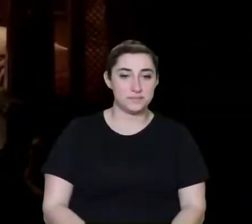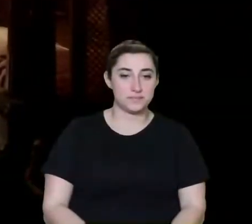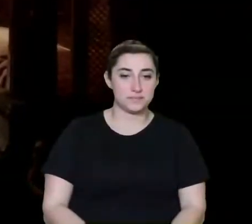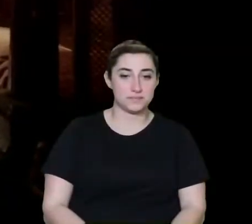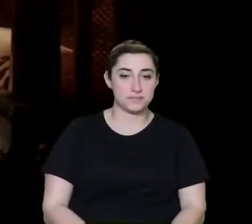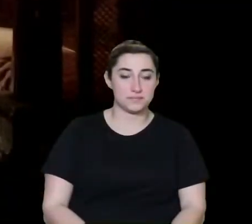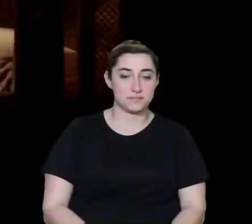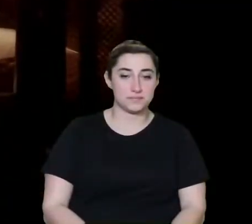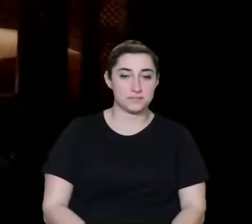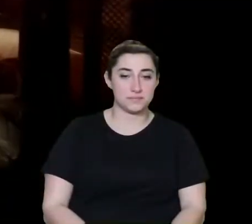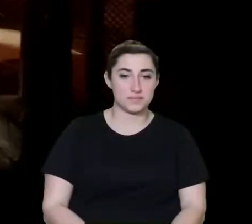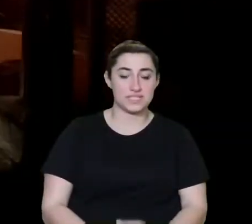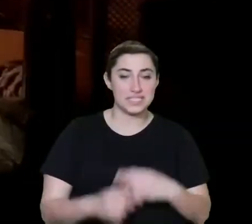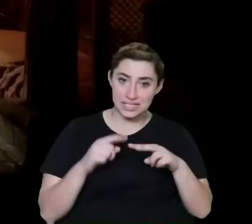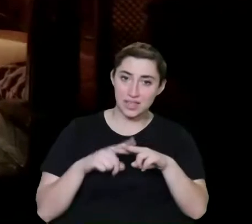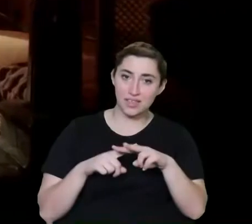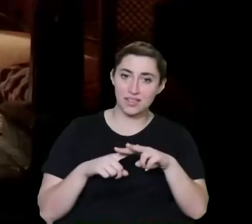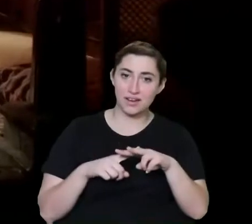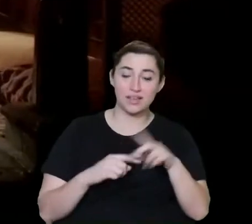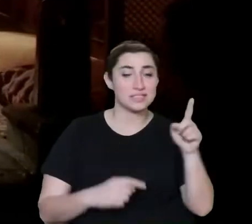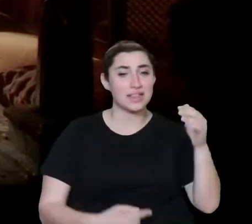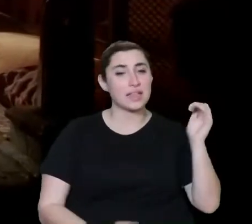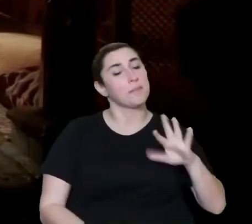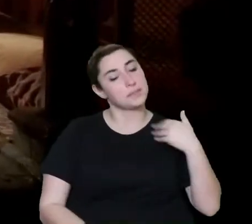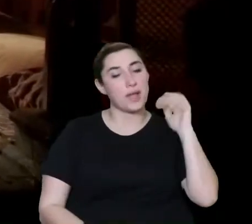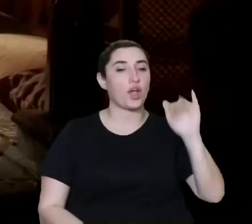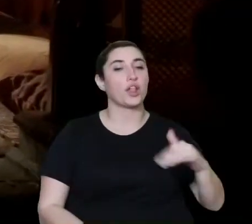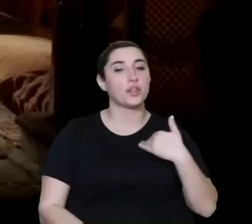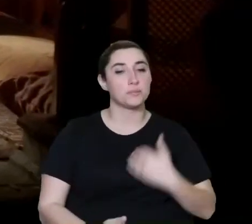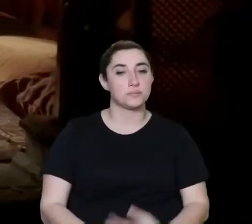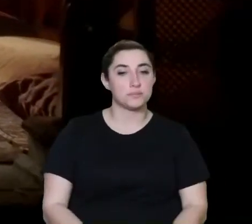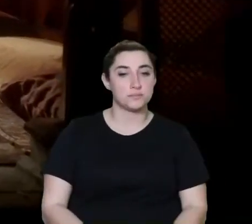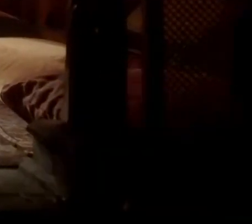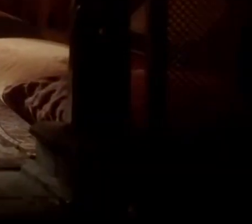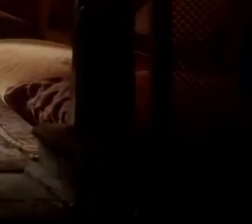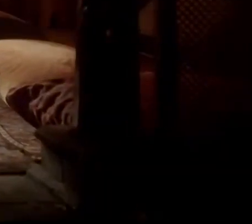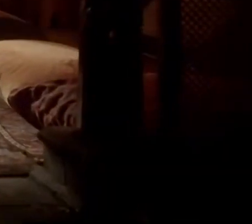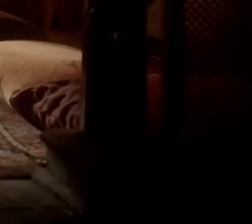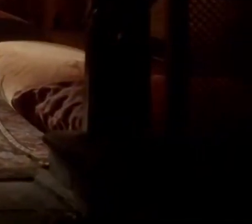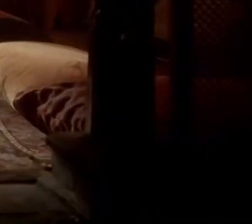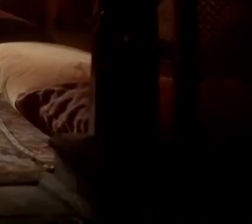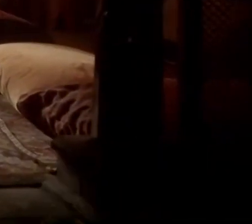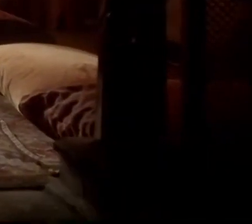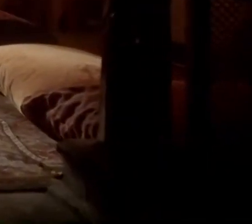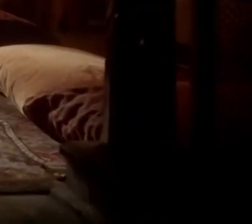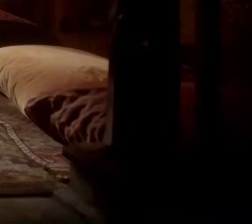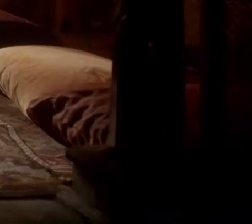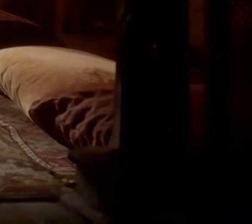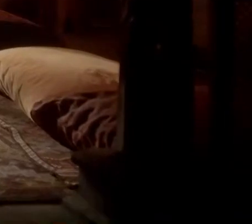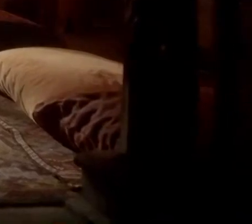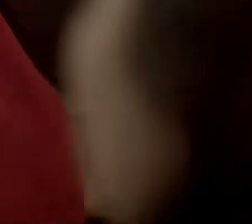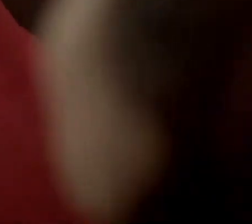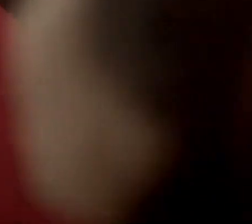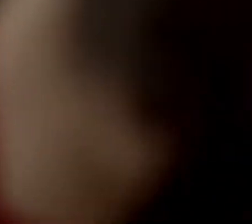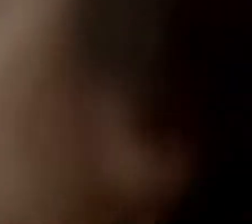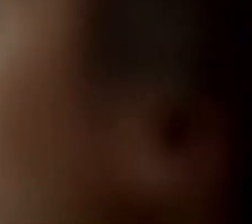yöneldi. Kira, sen gelmezsen ben gelirim. Bacım Sultan ayağa kalkıp önündeki sofranın üstünden Kur'an-ı